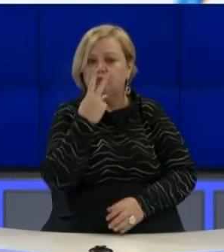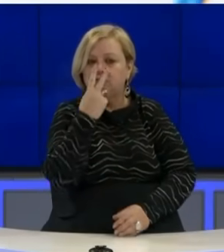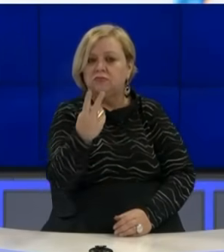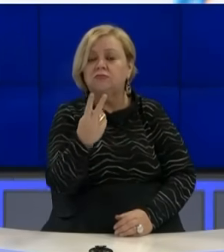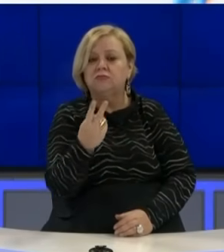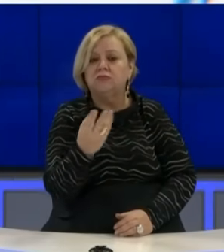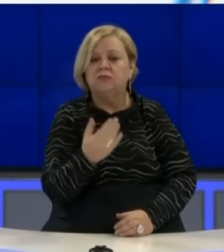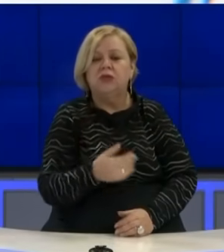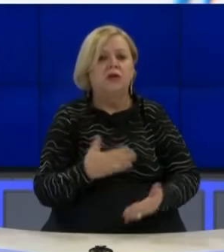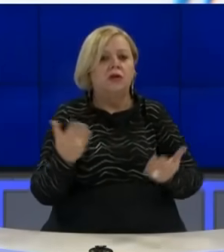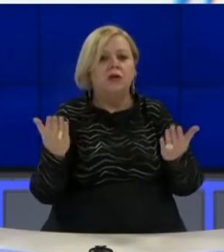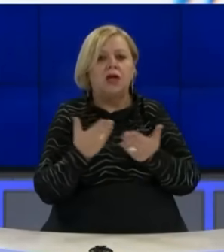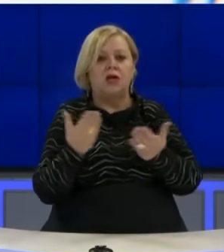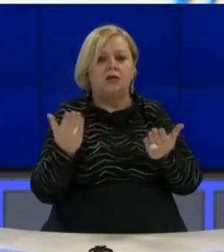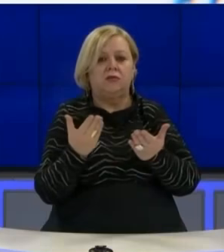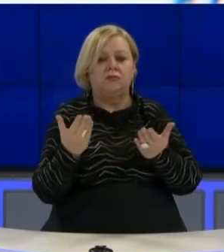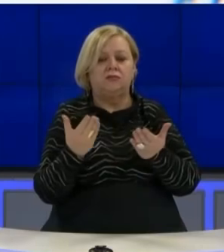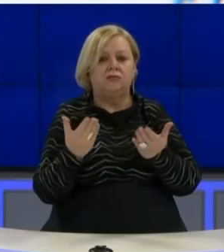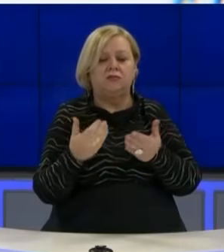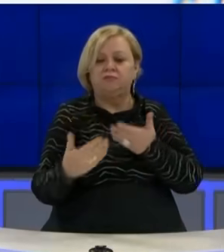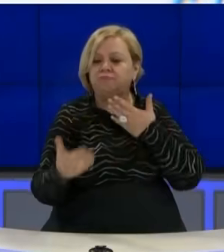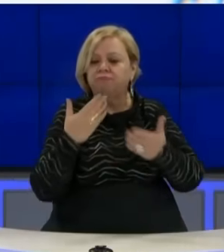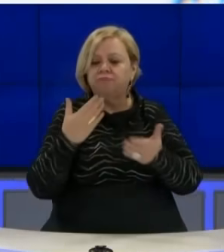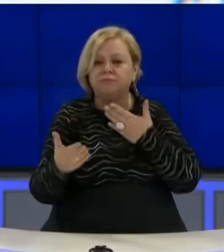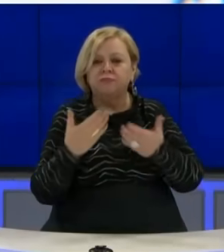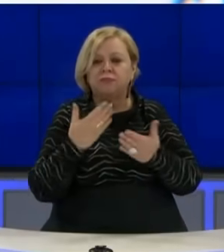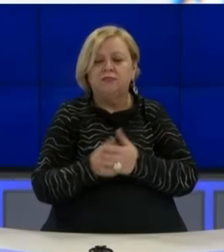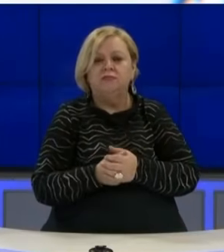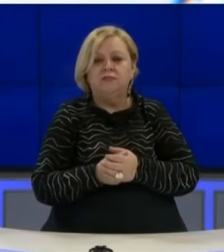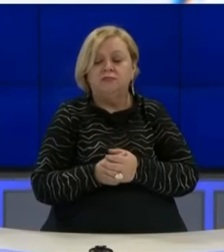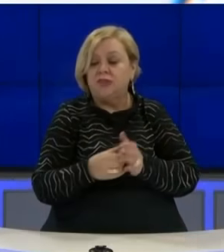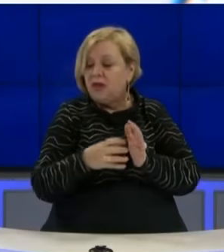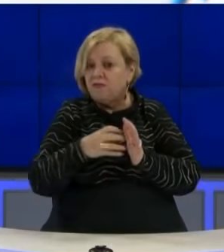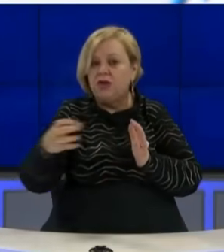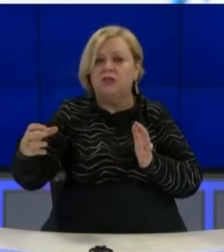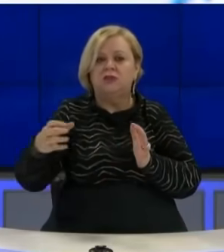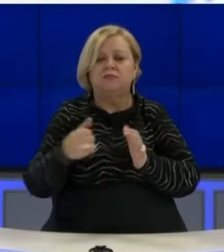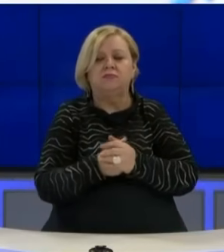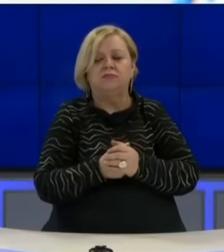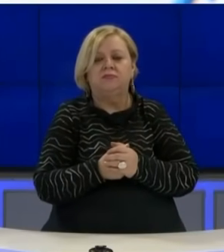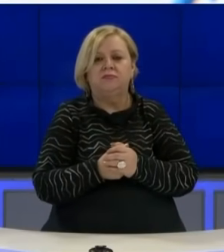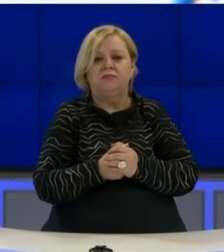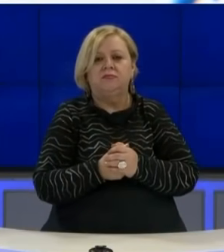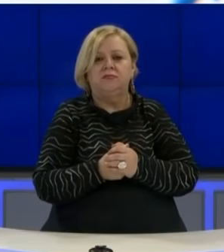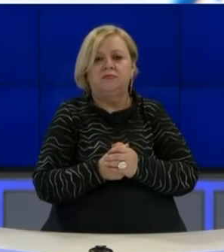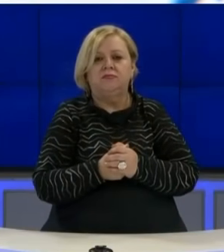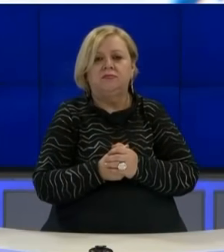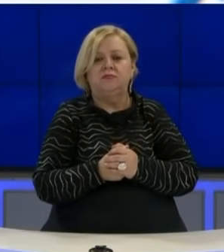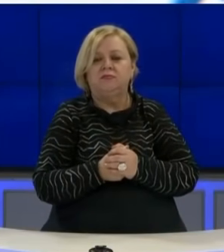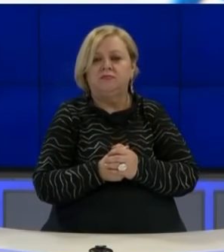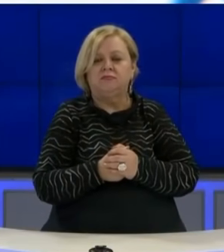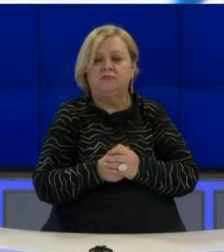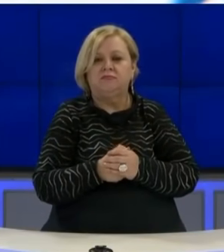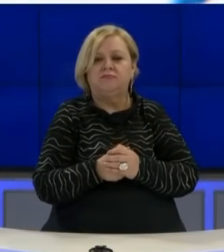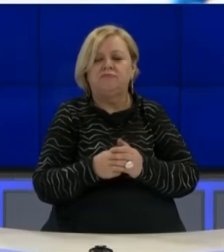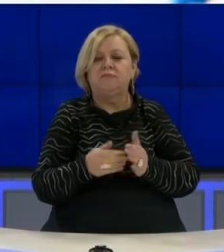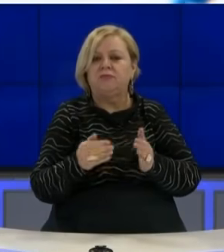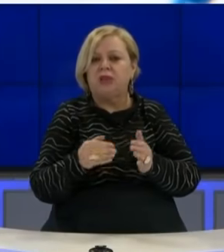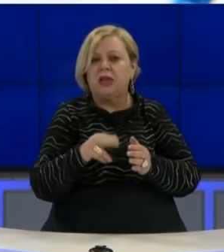se si do të rrjedhë kjo mbledhje, kjo vazhdim i kësaj mbledhje, me që e thamë edhe më herët, kishte